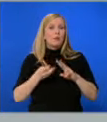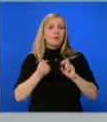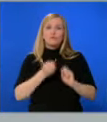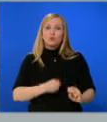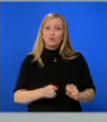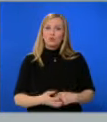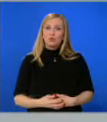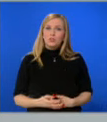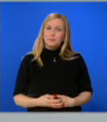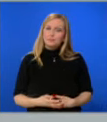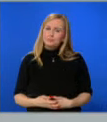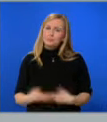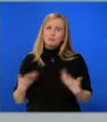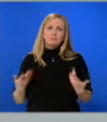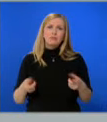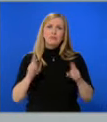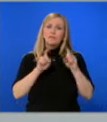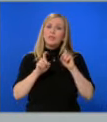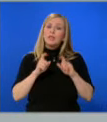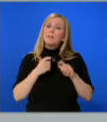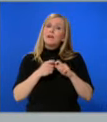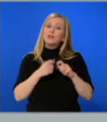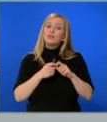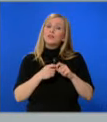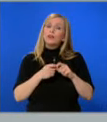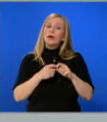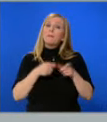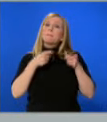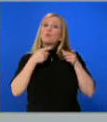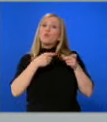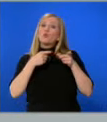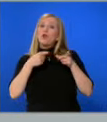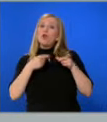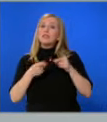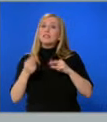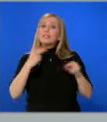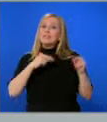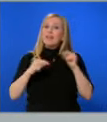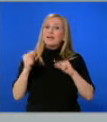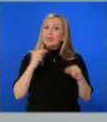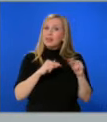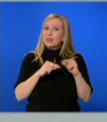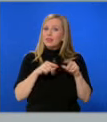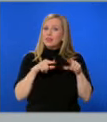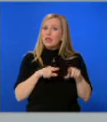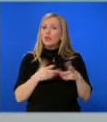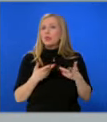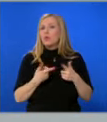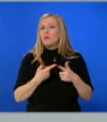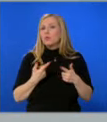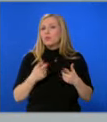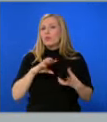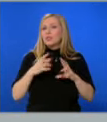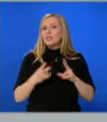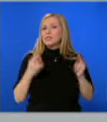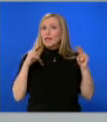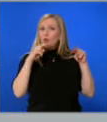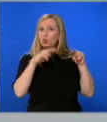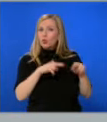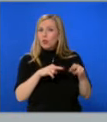коментирате създаването на прокурорския съвет. Не е ли поставен той под политически контрол? Имам